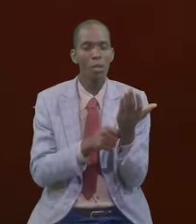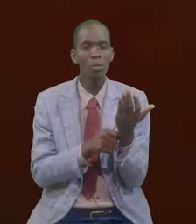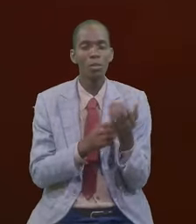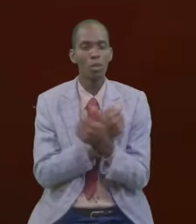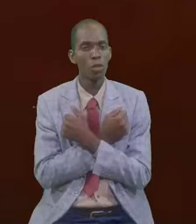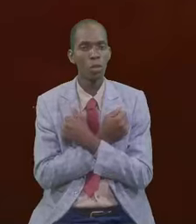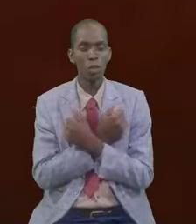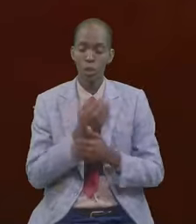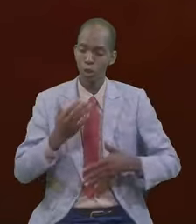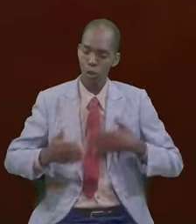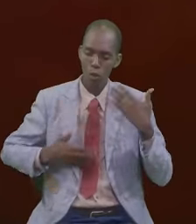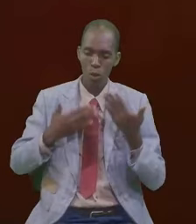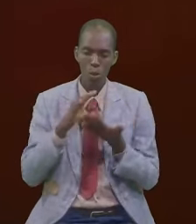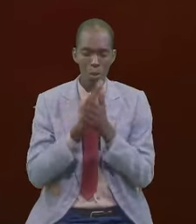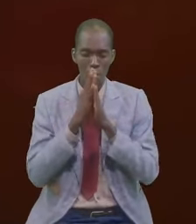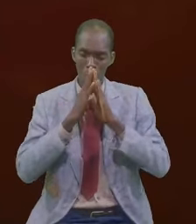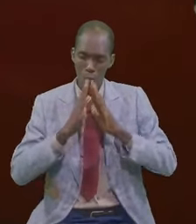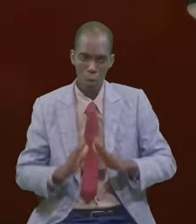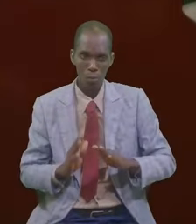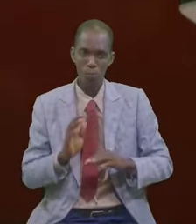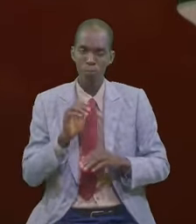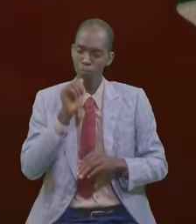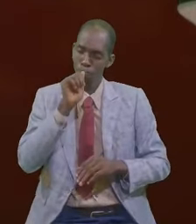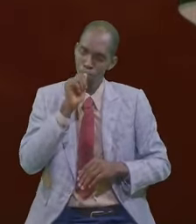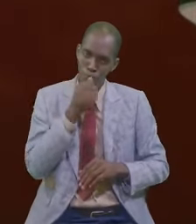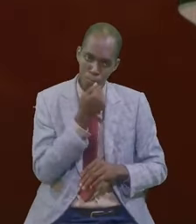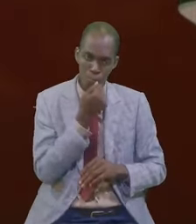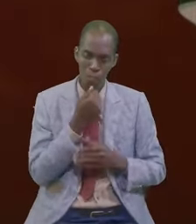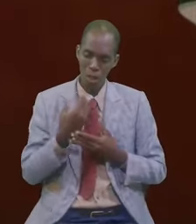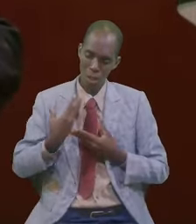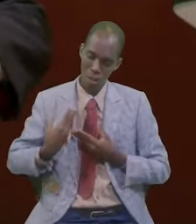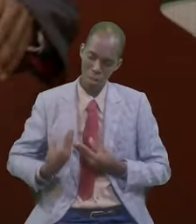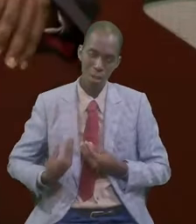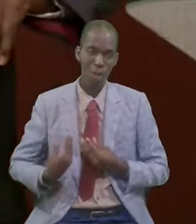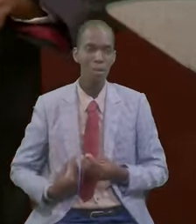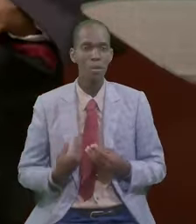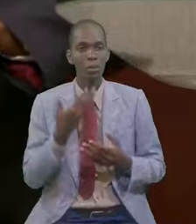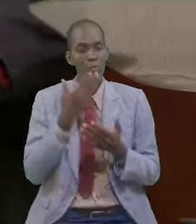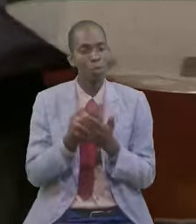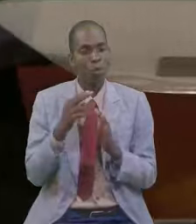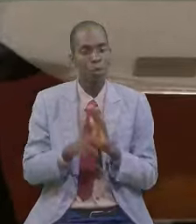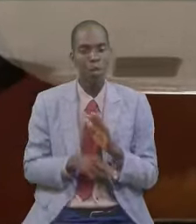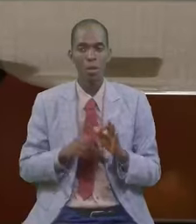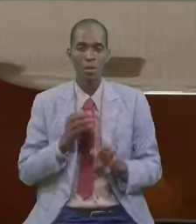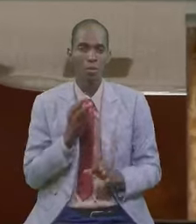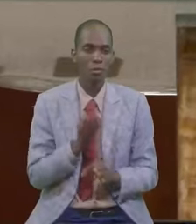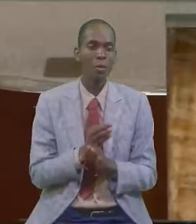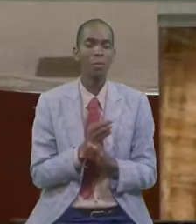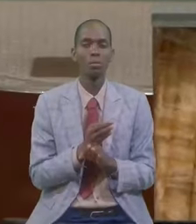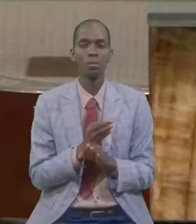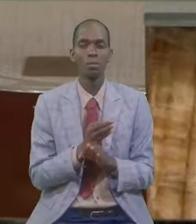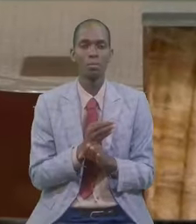la joie, la paix, la patience, la bonté, la bénignité, la